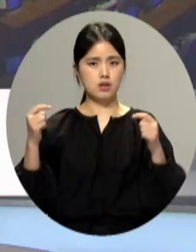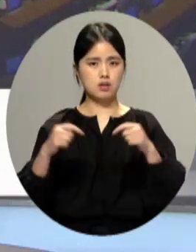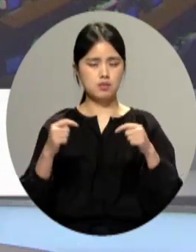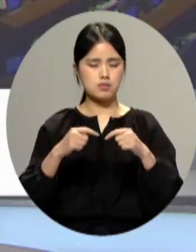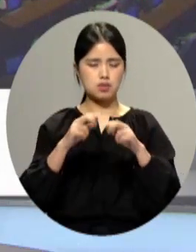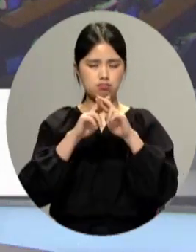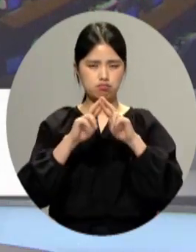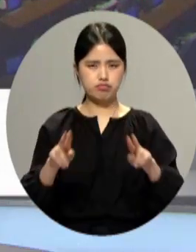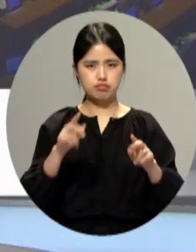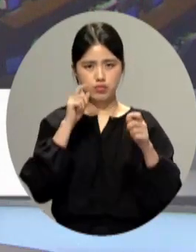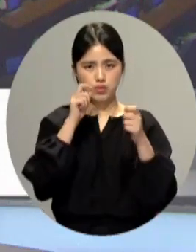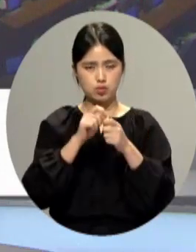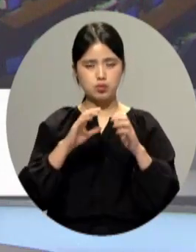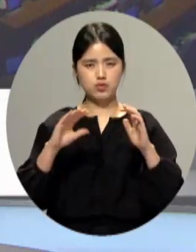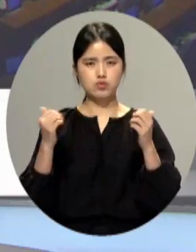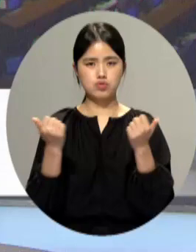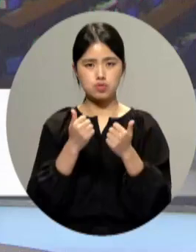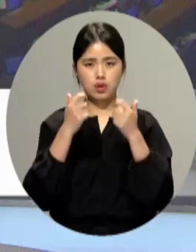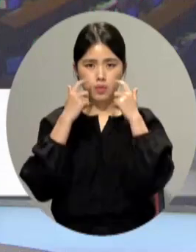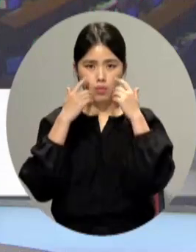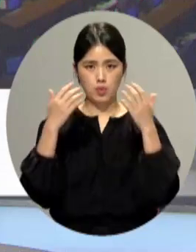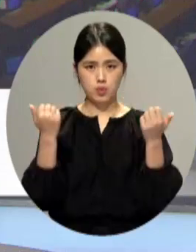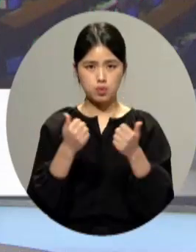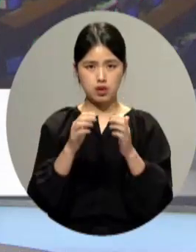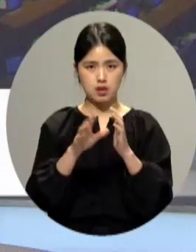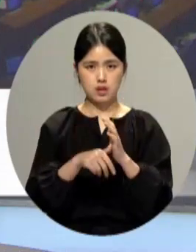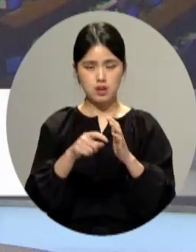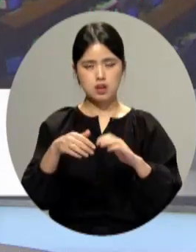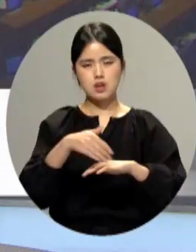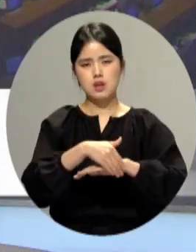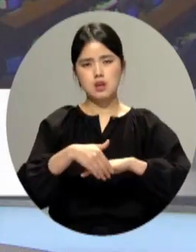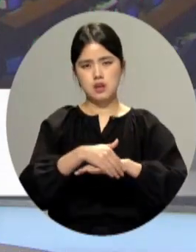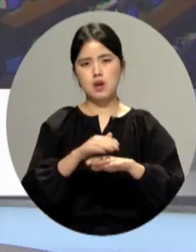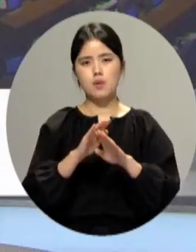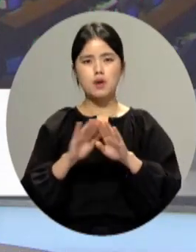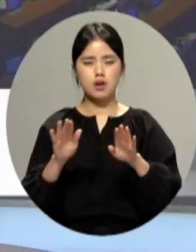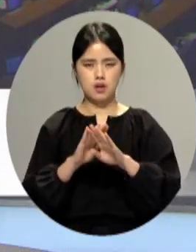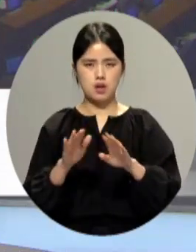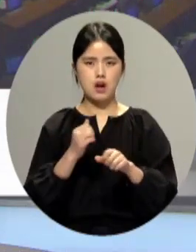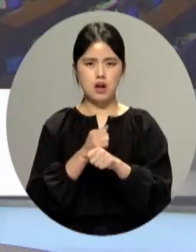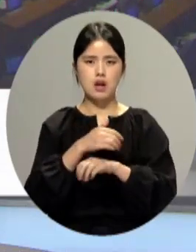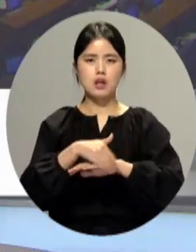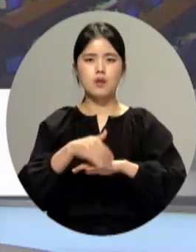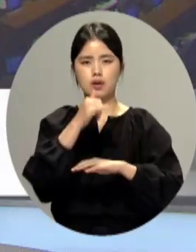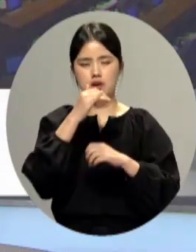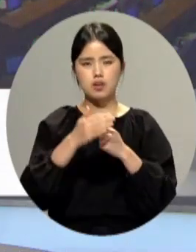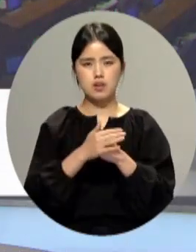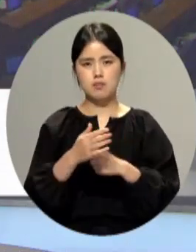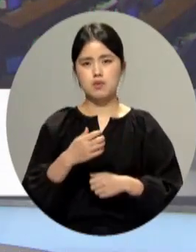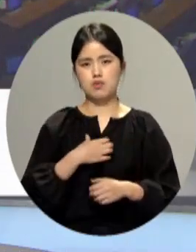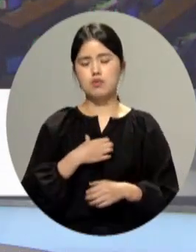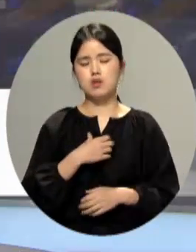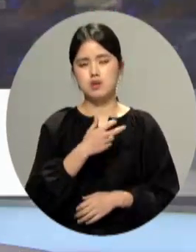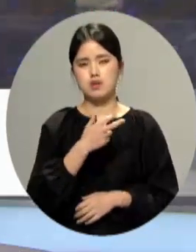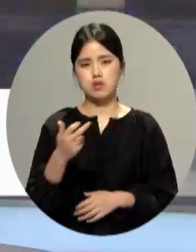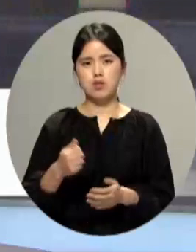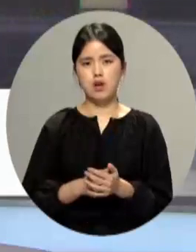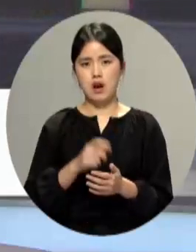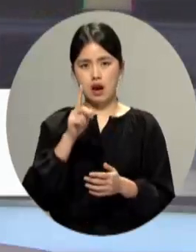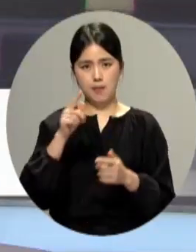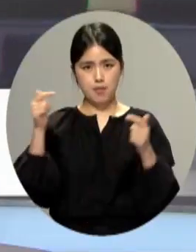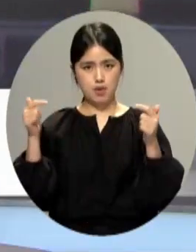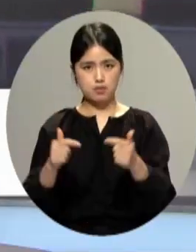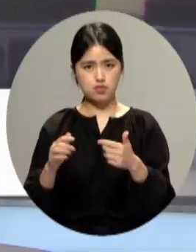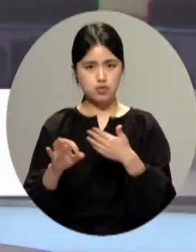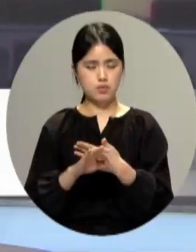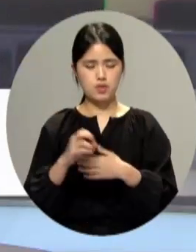불발되고 조만간 국회 본회의에서 획정안 처리가 예고돼 위기감이 높아진 겁니다. 한 번 감축된